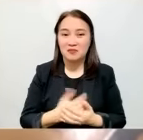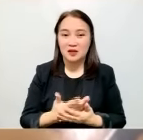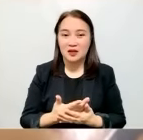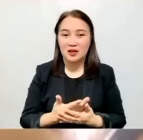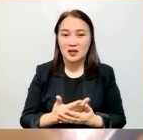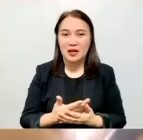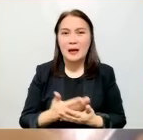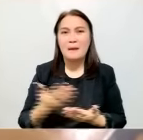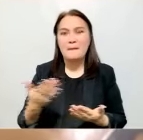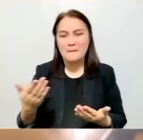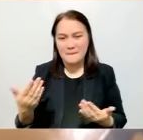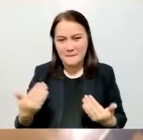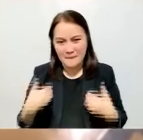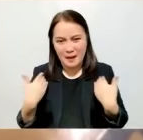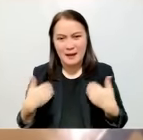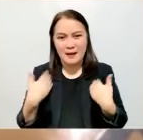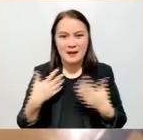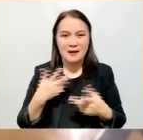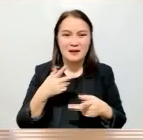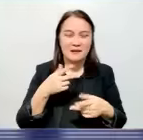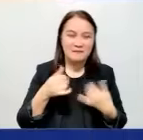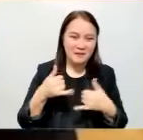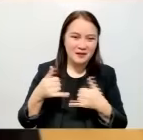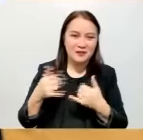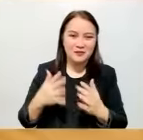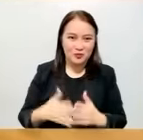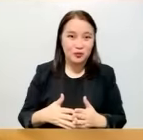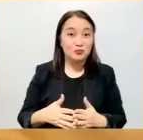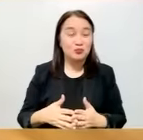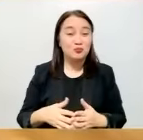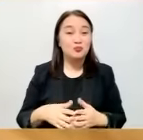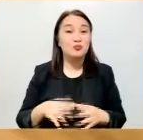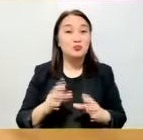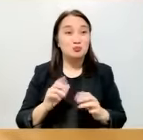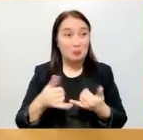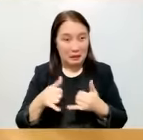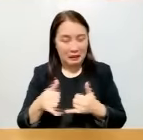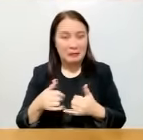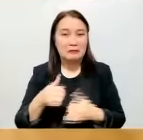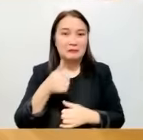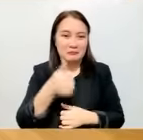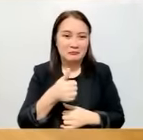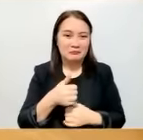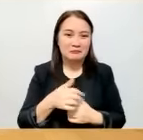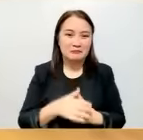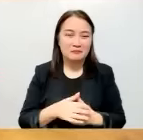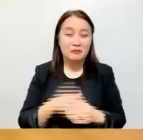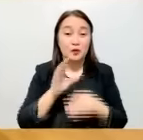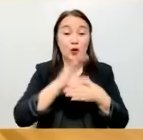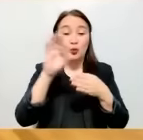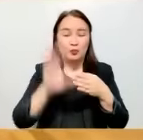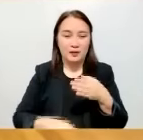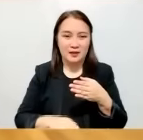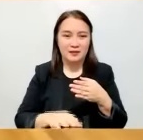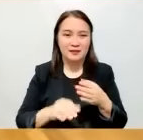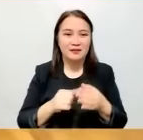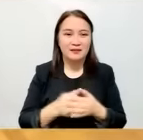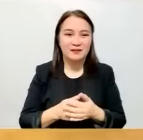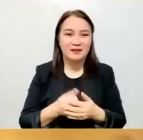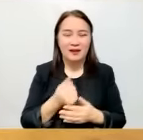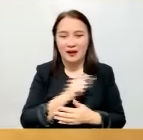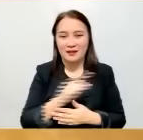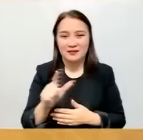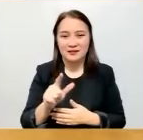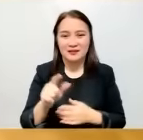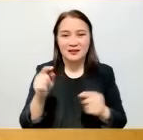Kai, who's doing tremendously well. Halos kompleto ang attendance ng 12-man pool sa training camp.